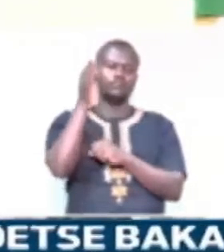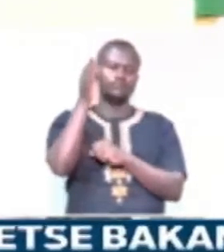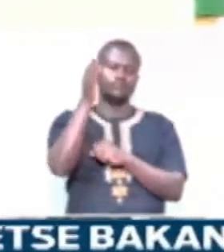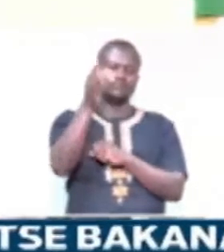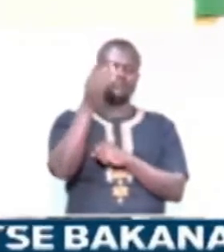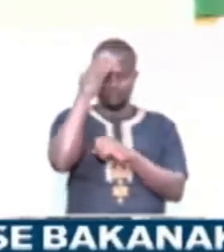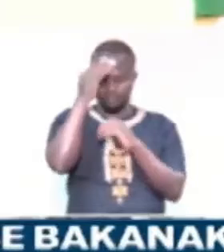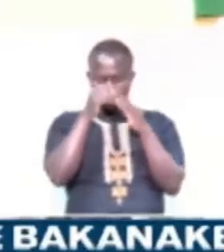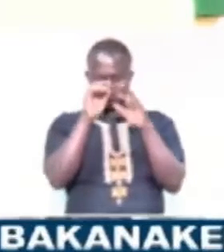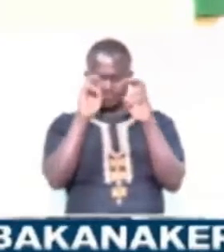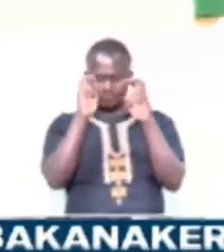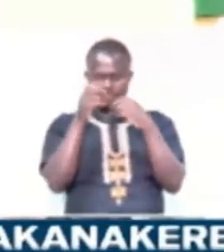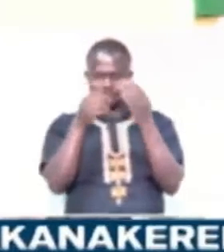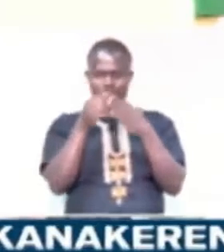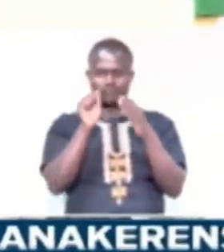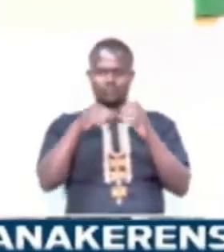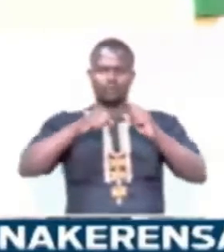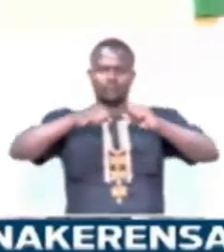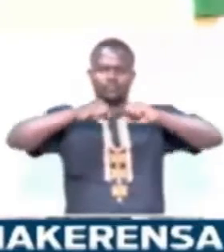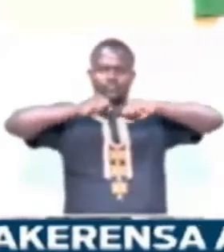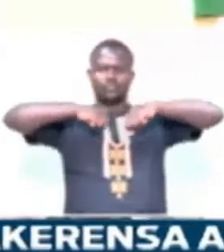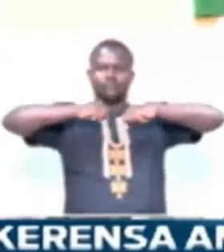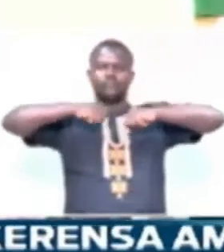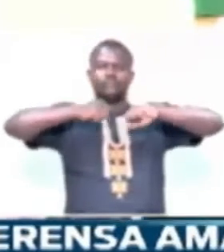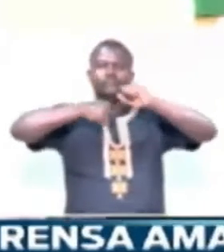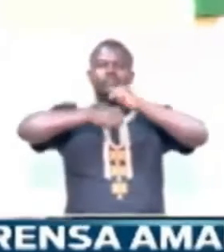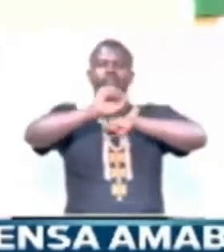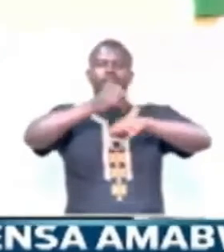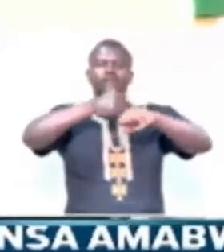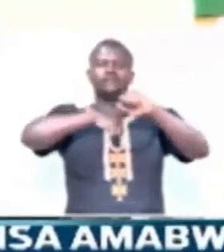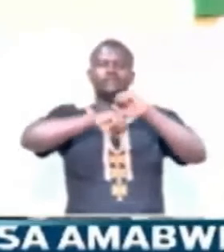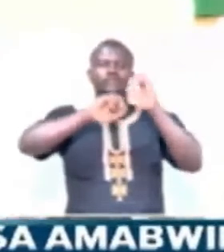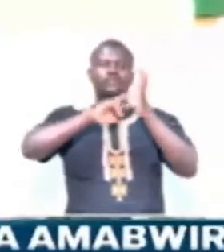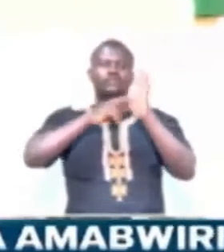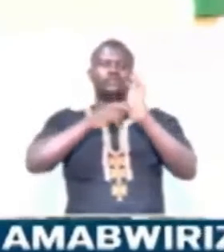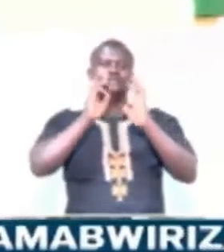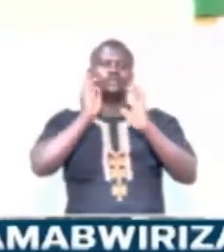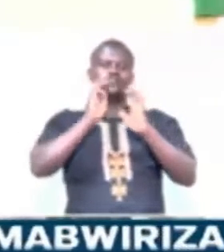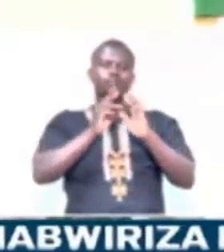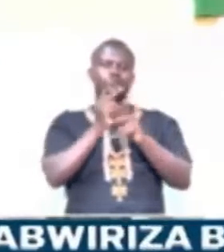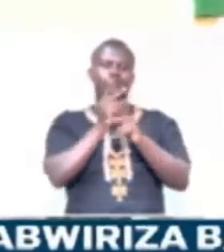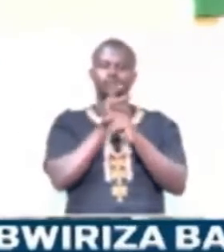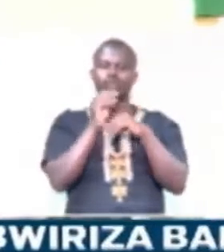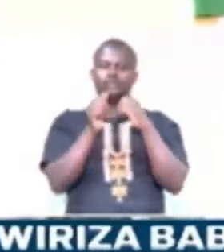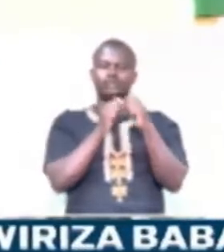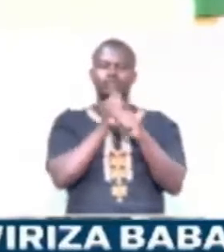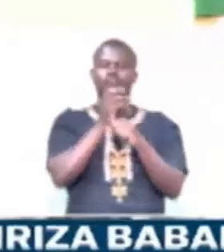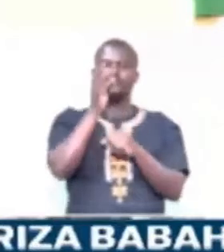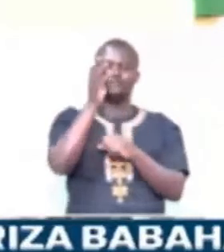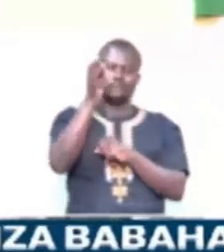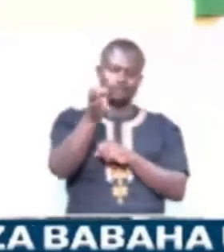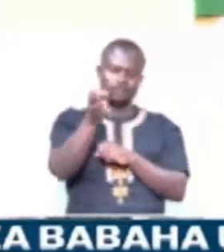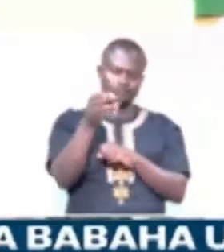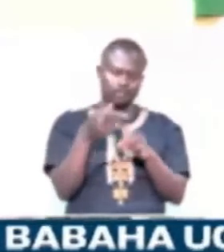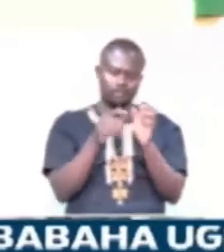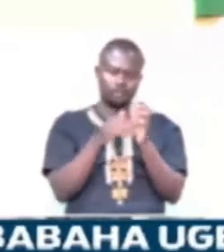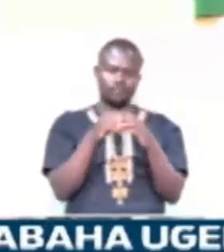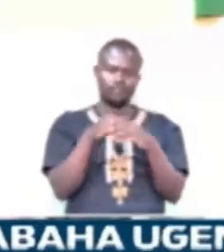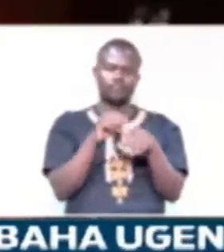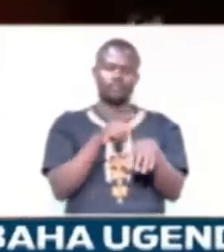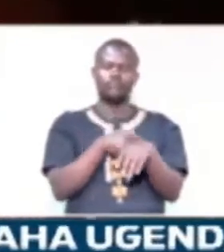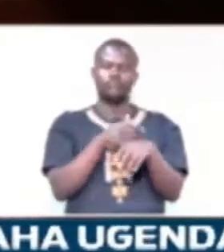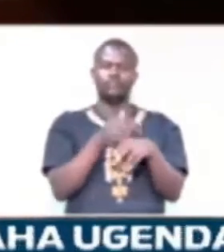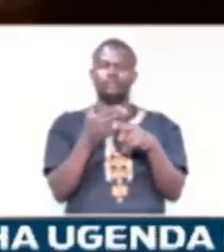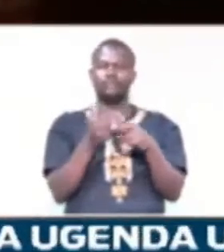ngo humvikanwe ku bikorwa n'imishinga bizitabwaho mu mwaka utaha ndetse no mu gihe